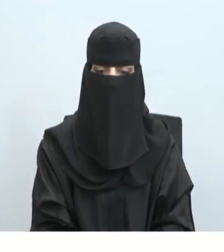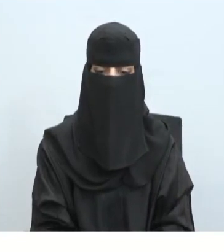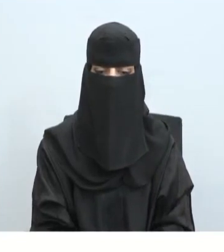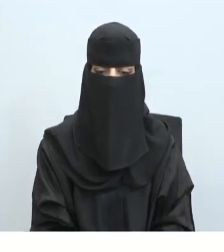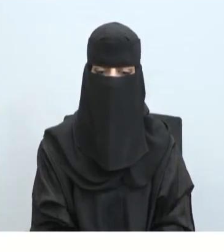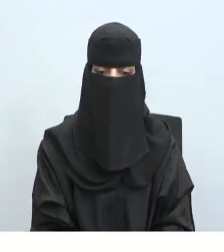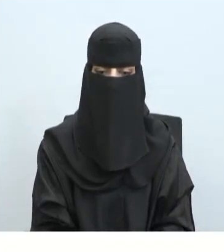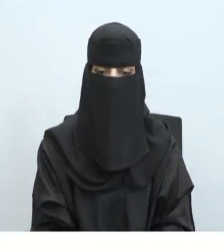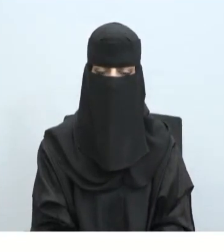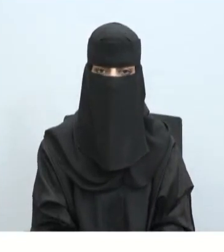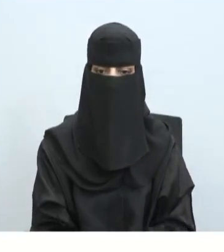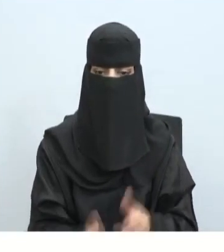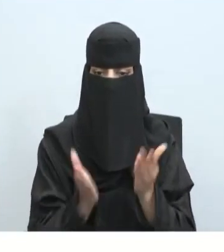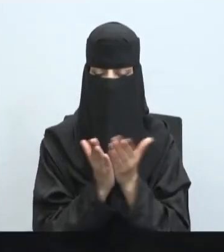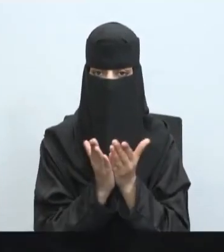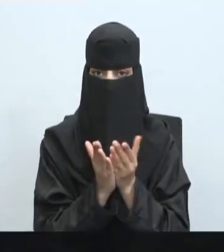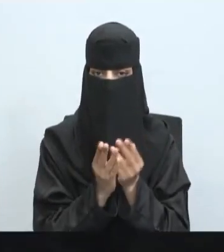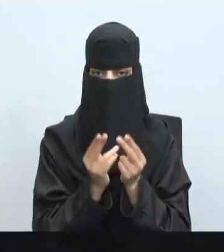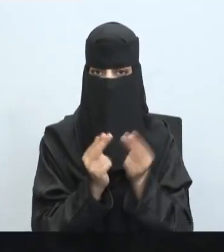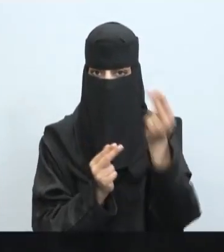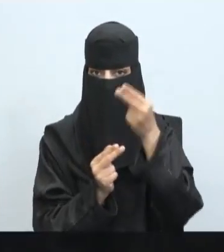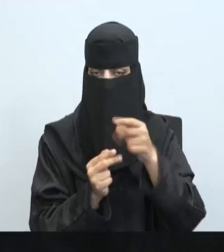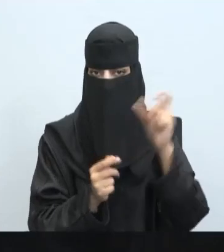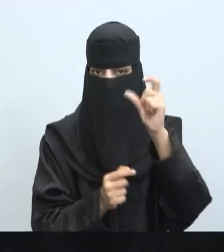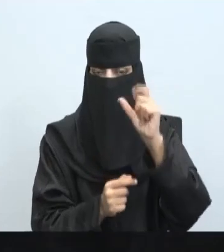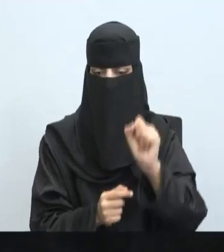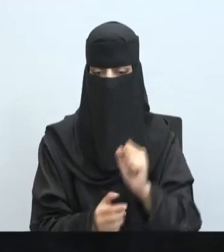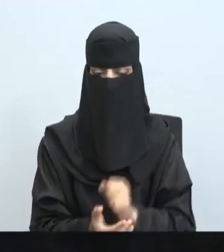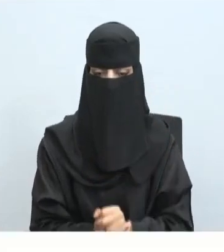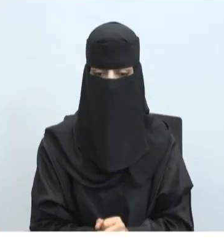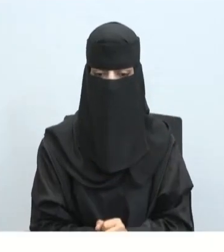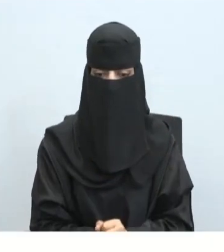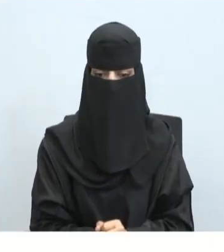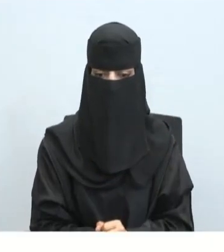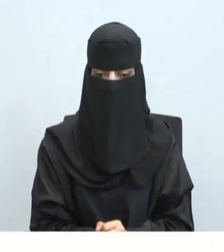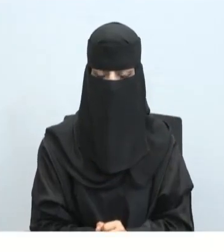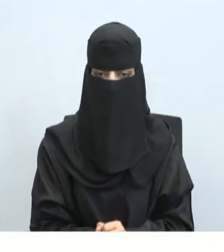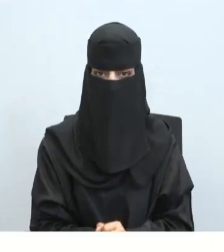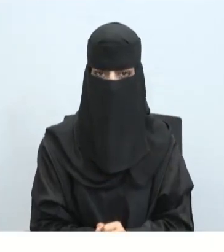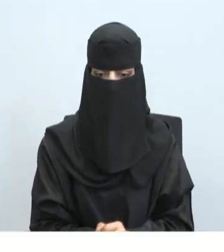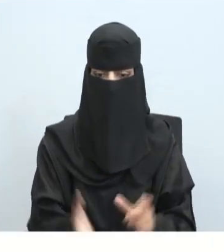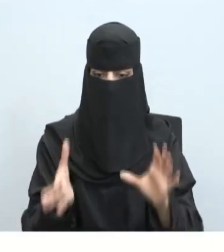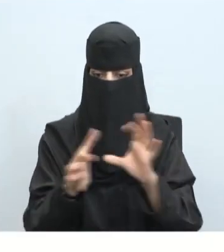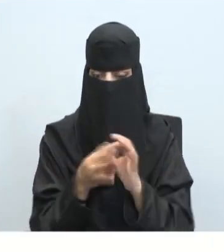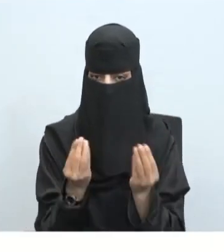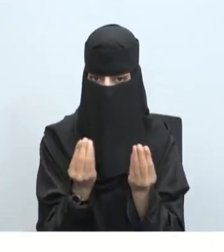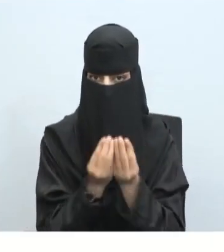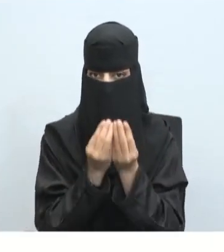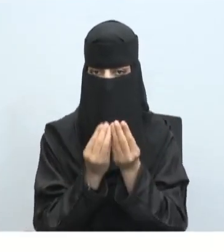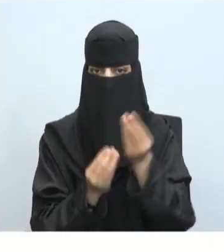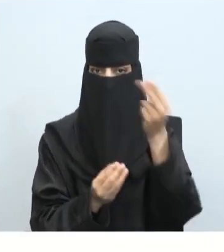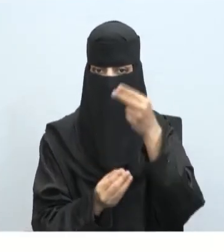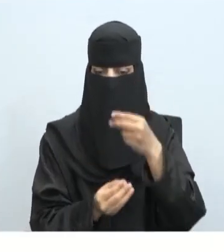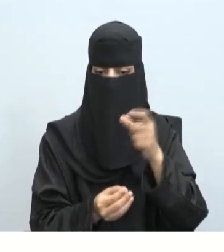الاسلاميه درسنا اليوم الفنون الاسلاميه الفنون الاسلاميه ارتبط الفن الفن